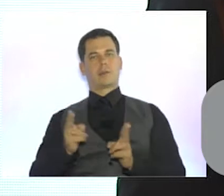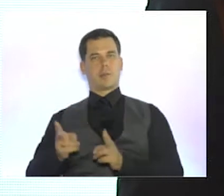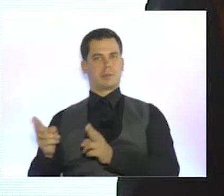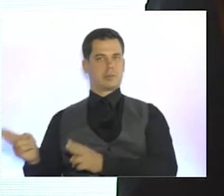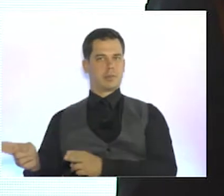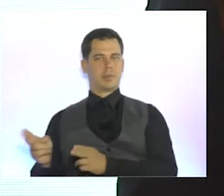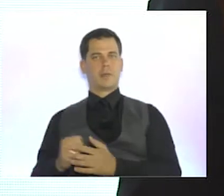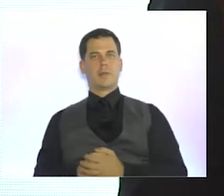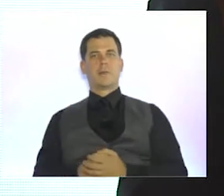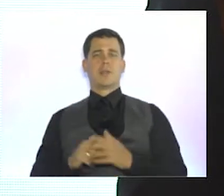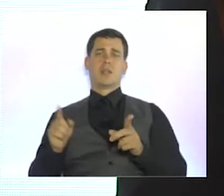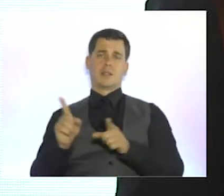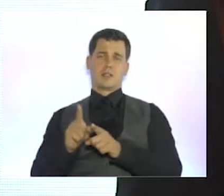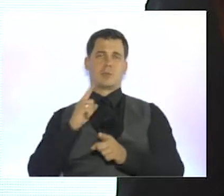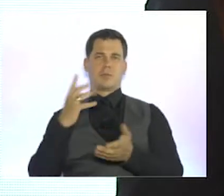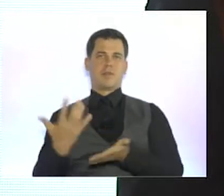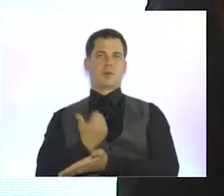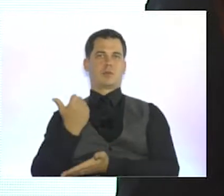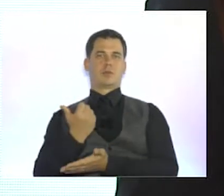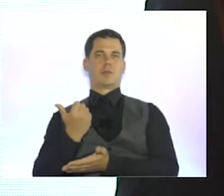Orlenu, lub wykorzystują